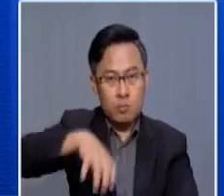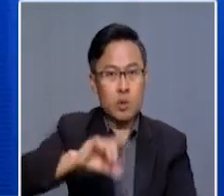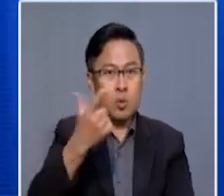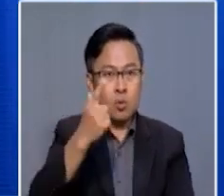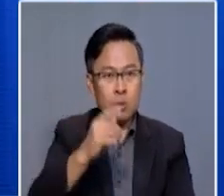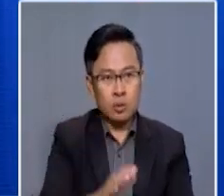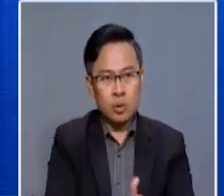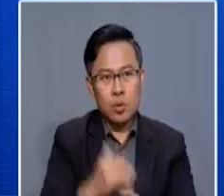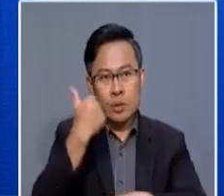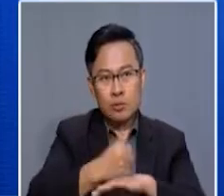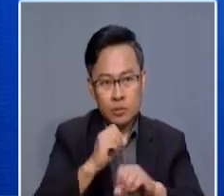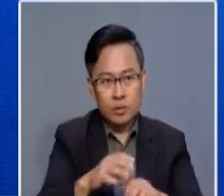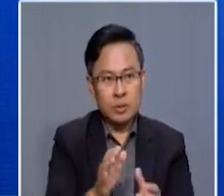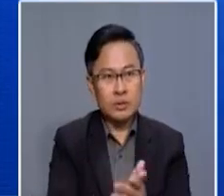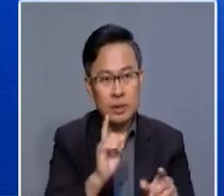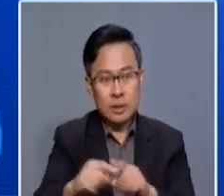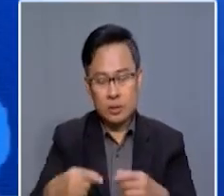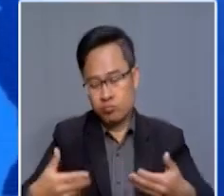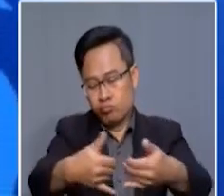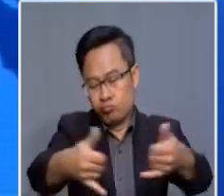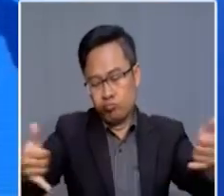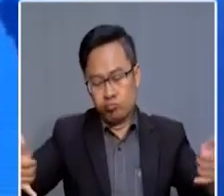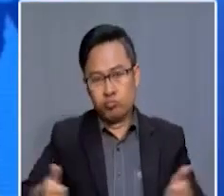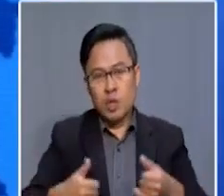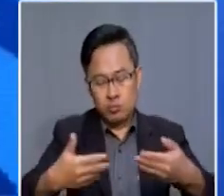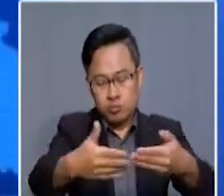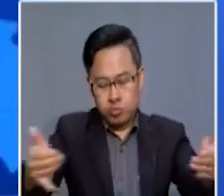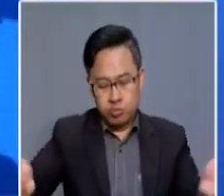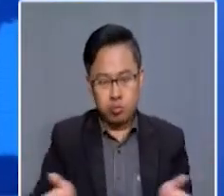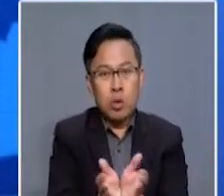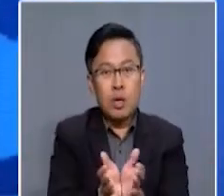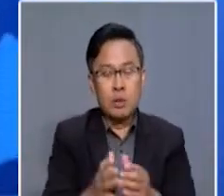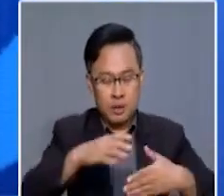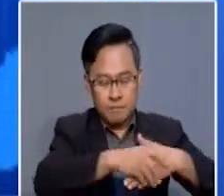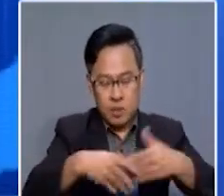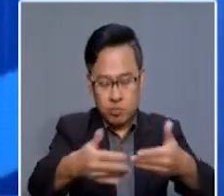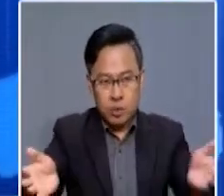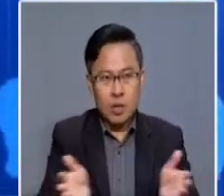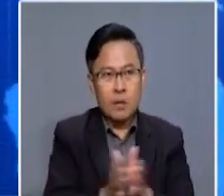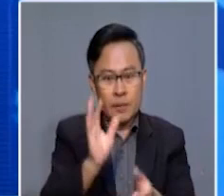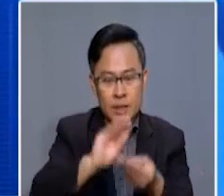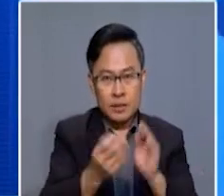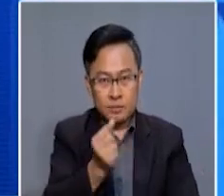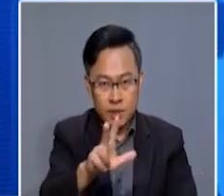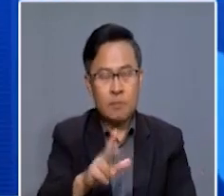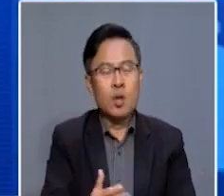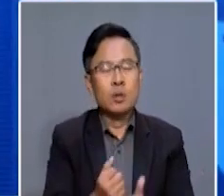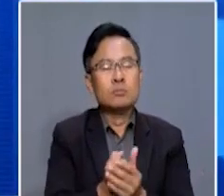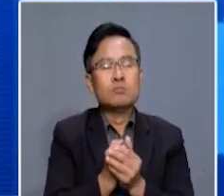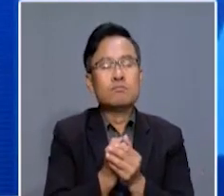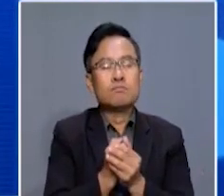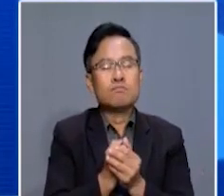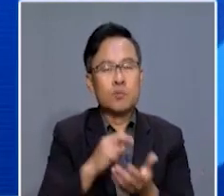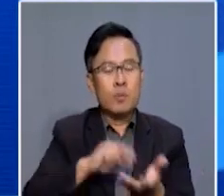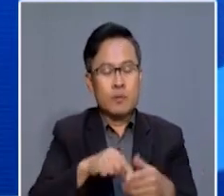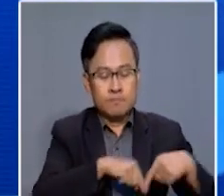ำโดยหัวหน้าผู้ฝึกสอนและผู้เล่นก็ร่วมกันยืนจับมือกลางสนามเพื่อร่วมส่งแรงใจภาวนาให้นักฟุตบอลเยาวชนทีมหมูป่าอะคาเดมี่แม่